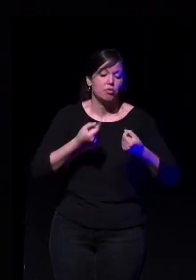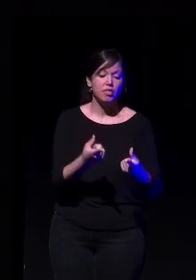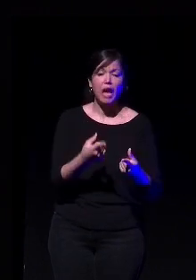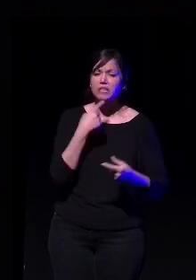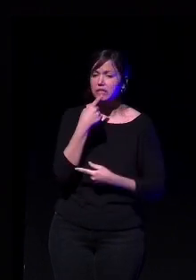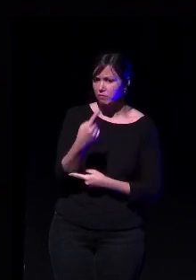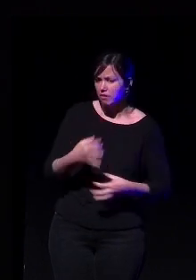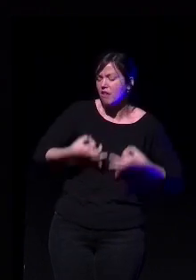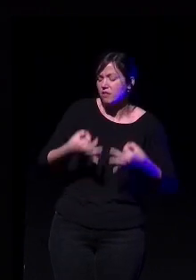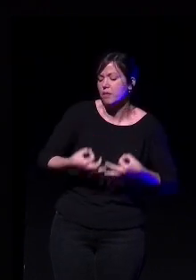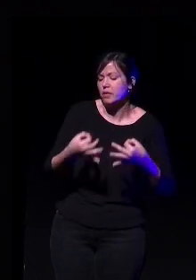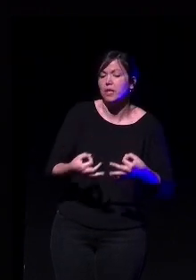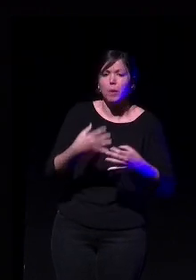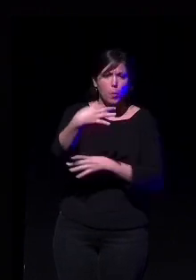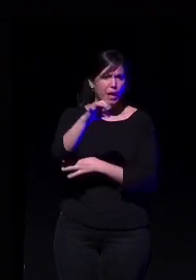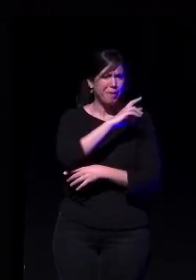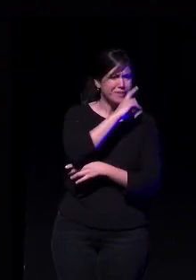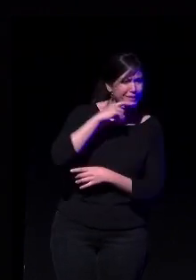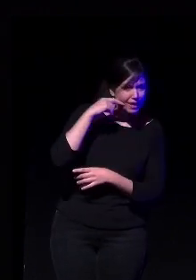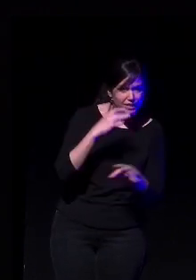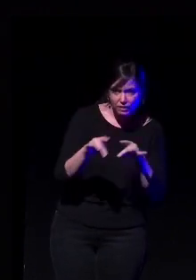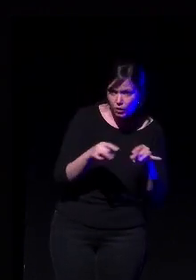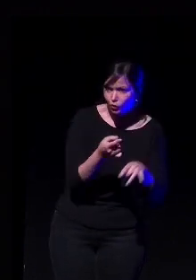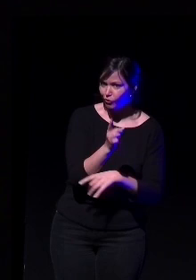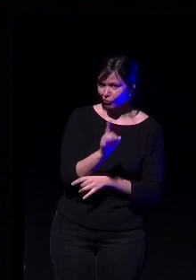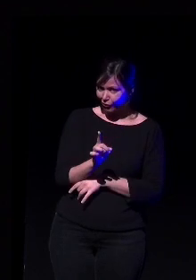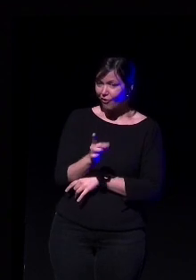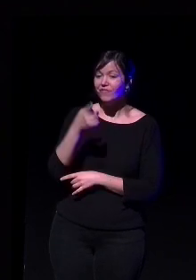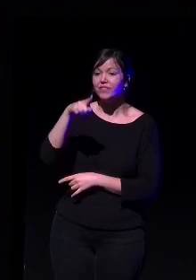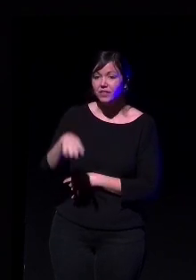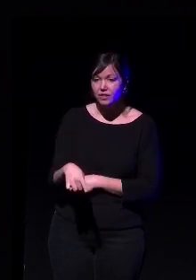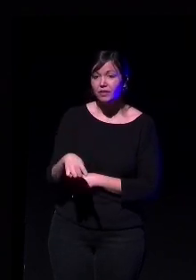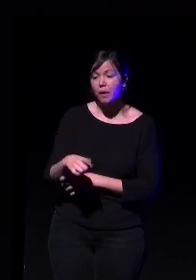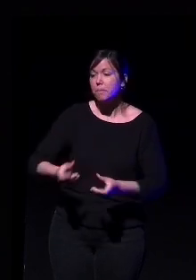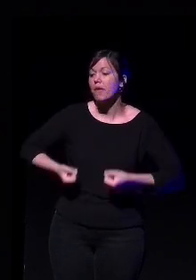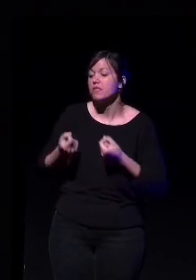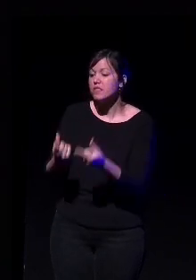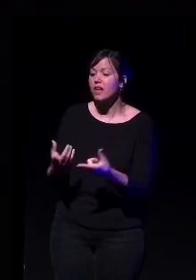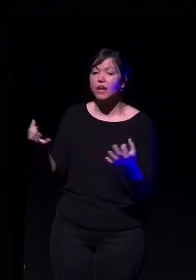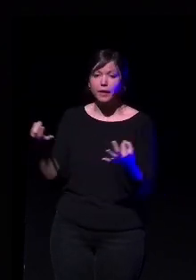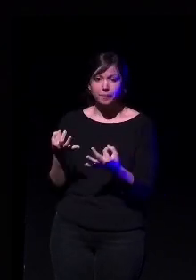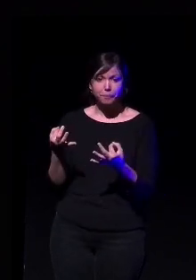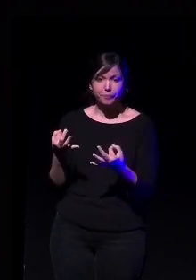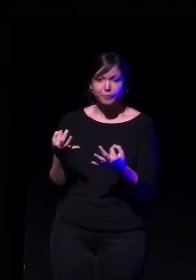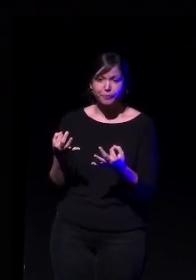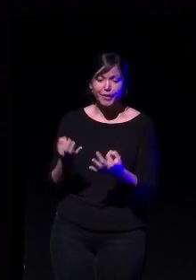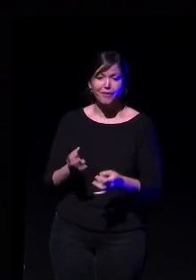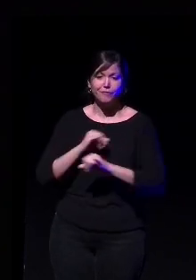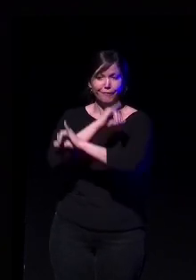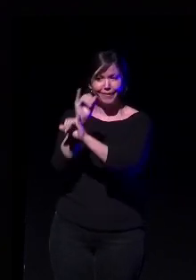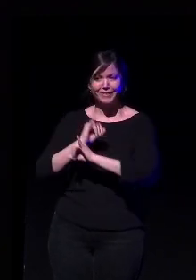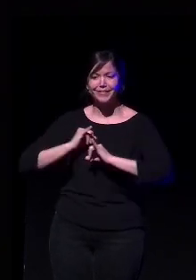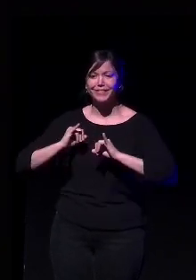hem dit, no només riquesa als territoris on n'hi ha, sinó que també aporta moltíssima